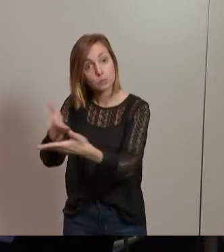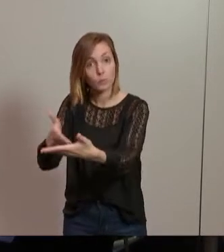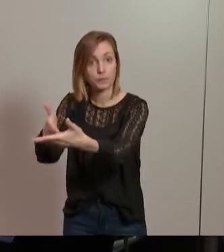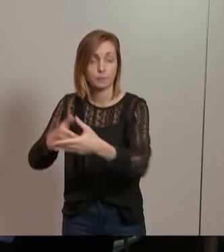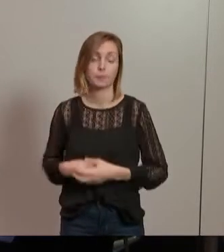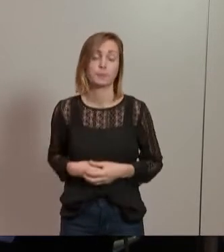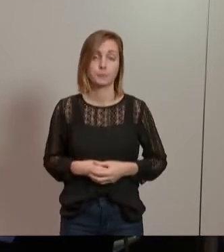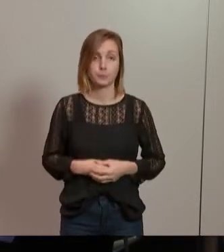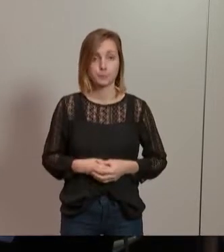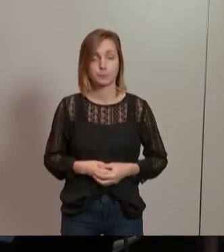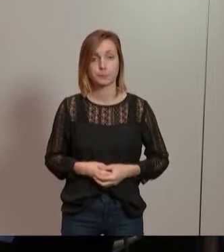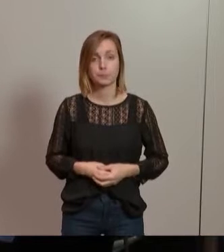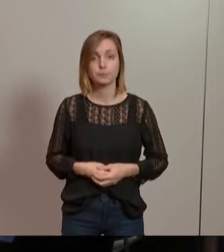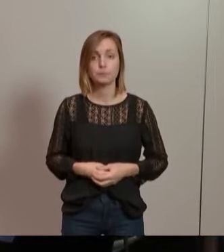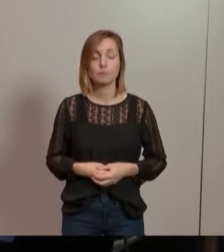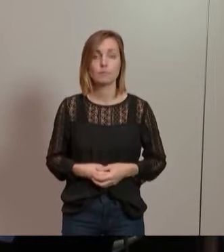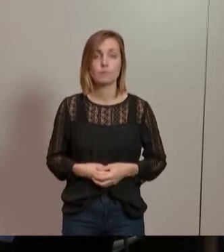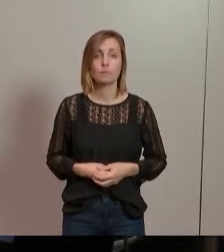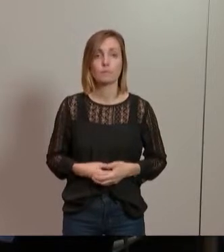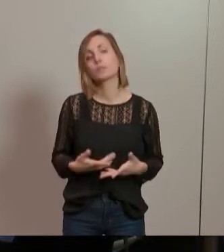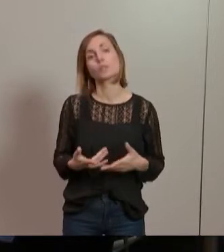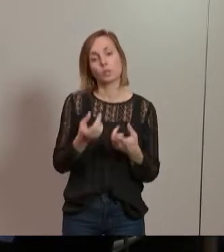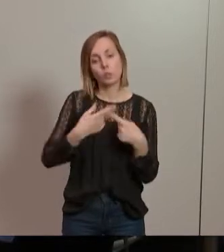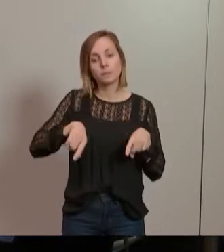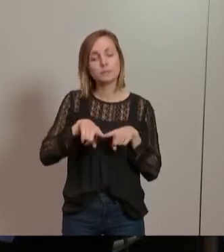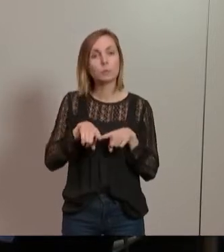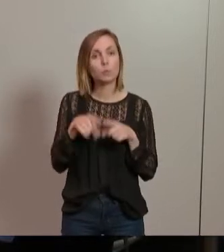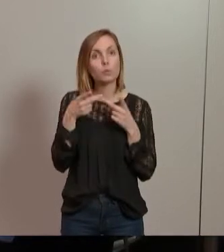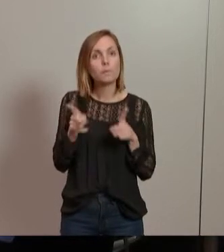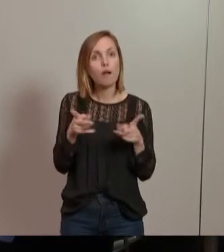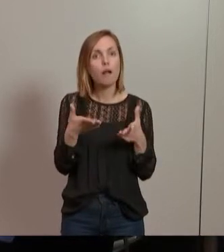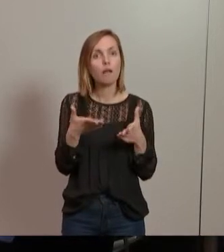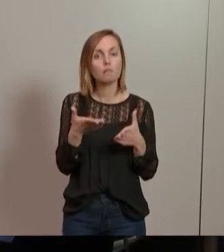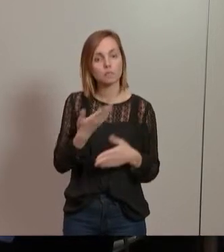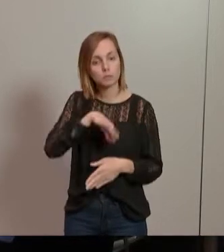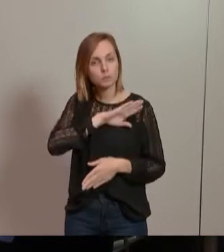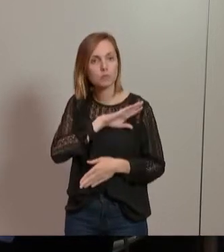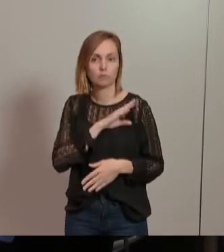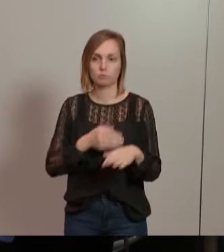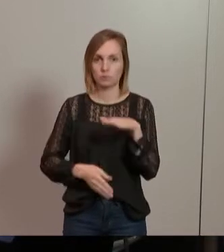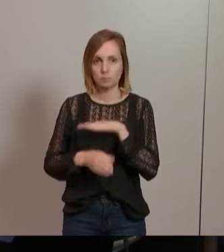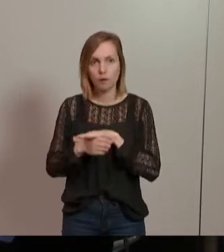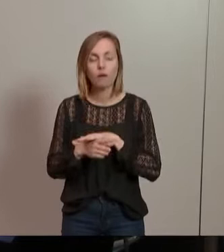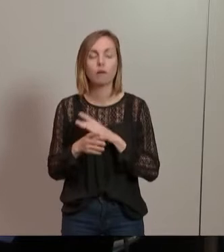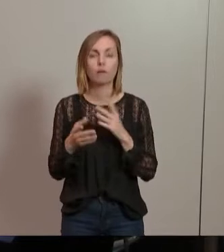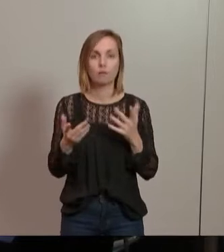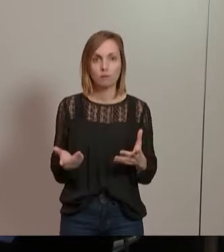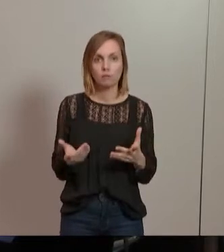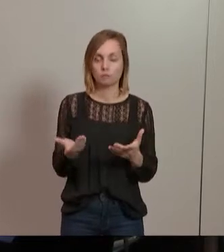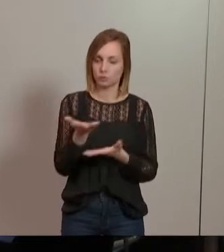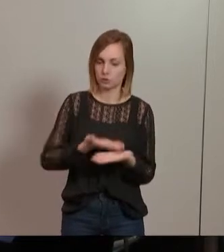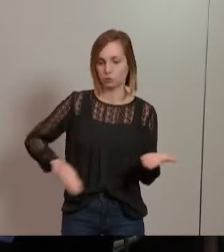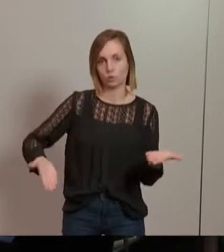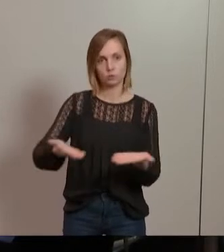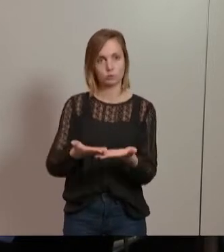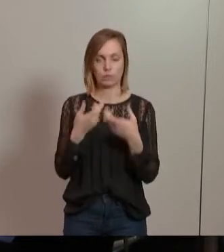en situation de handicap. La commission communale, en fait, elle est chargée initialement de dresser un état des lieux